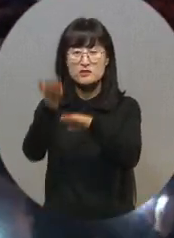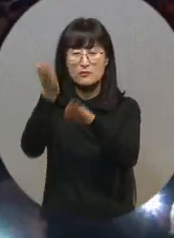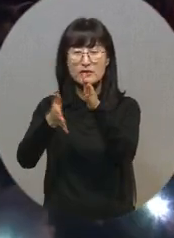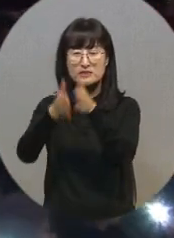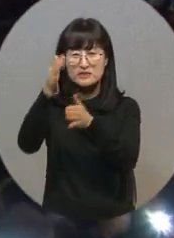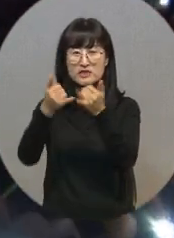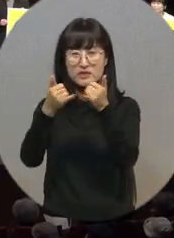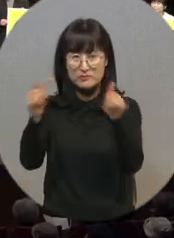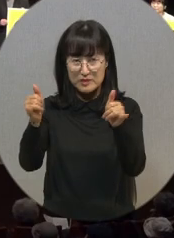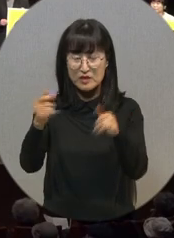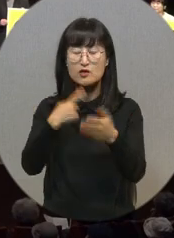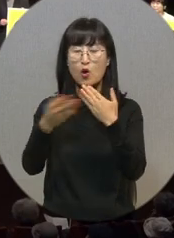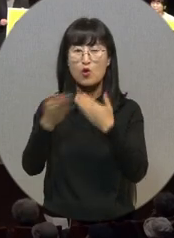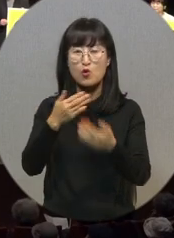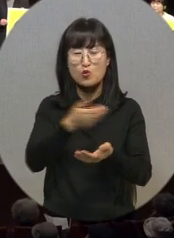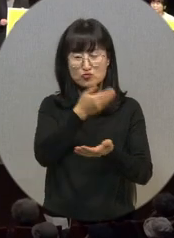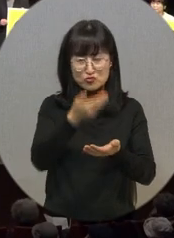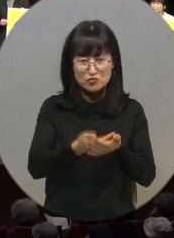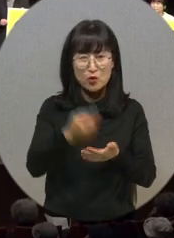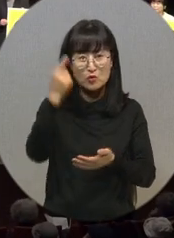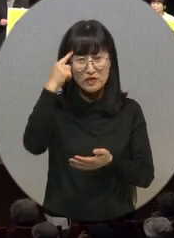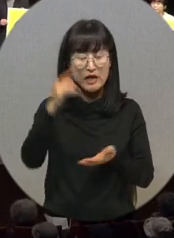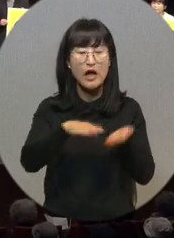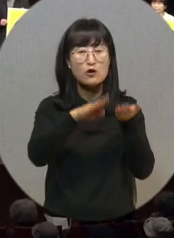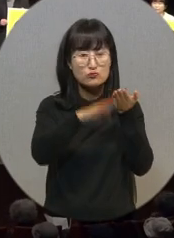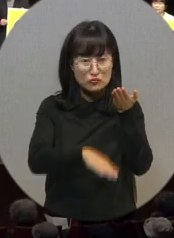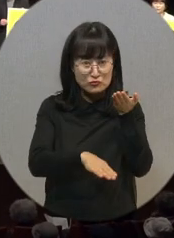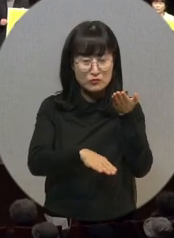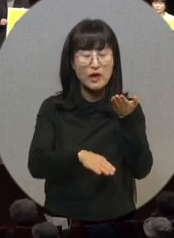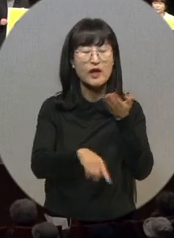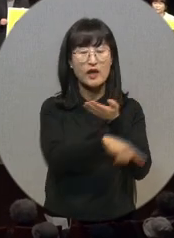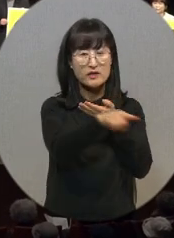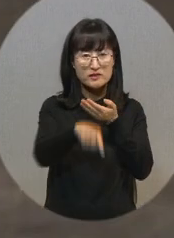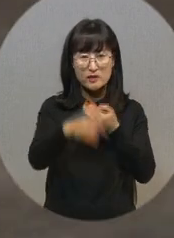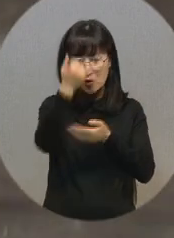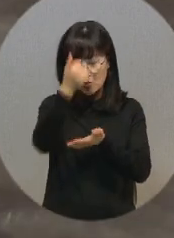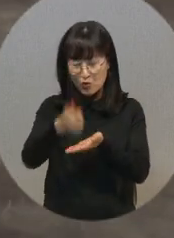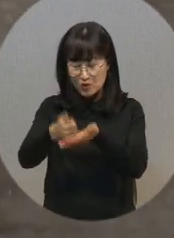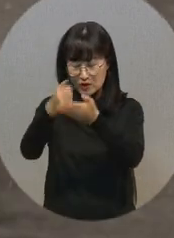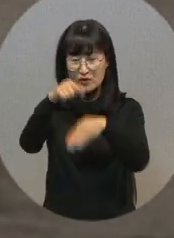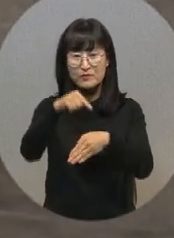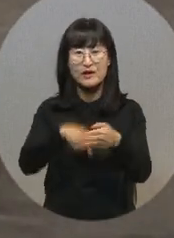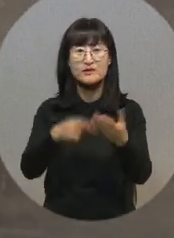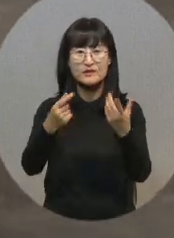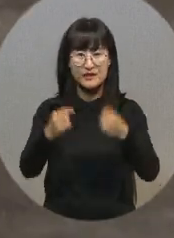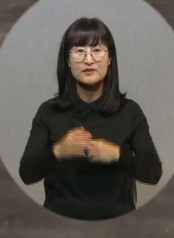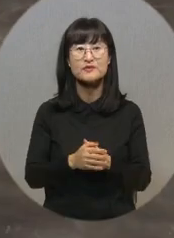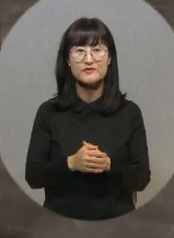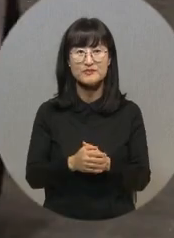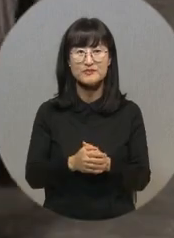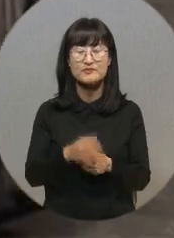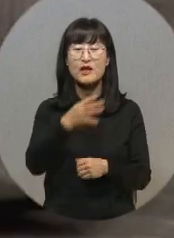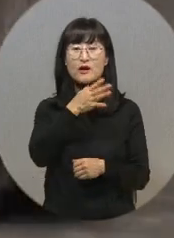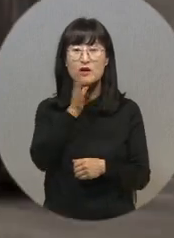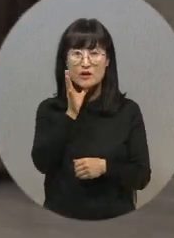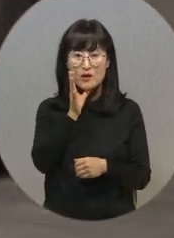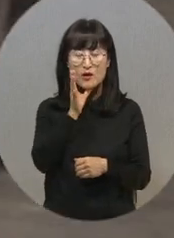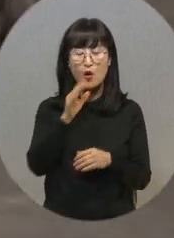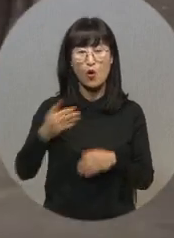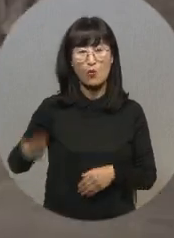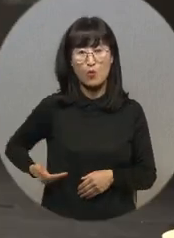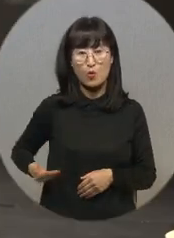후배들의 다짐과 어르신을 향한 공경의 마음이었습니다. 시니어 모델의 멋진 런웨이